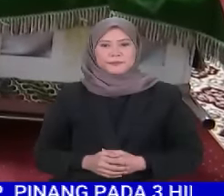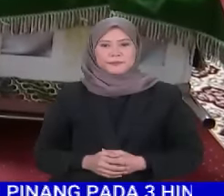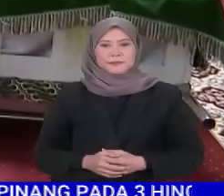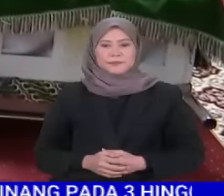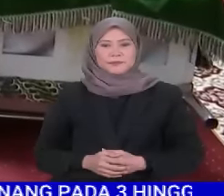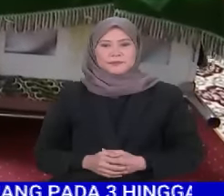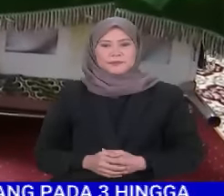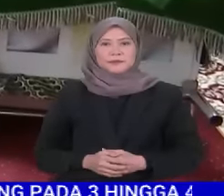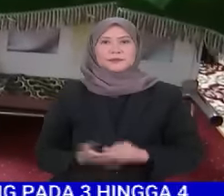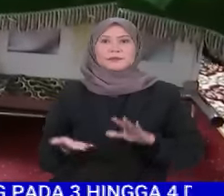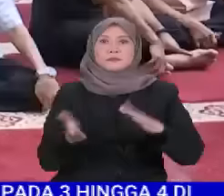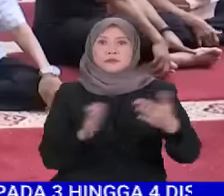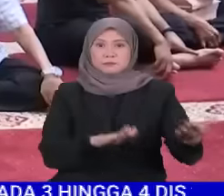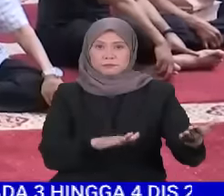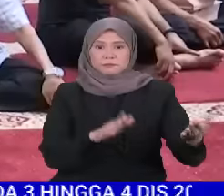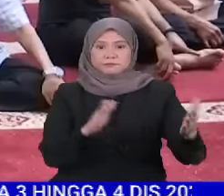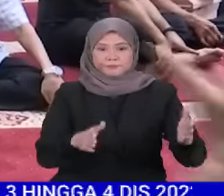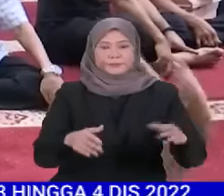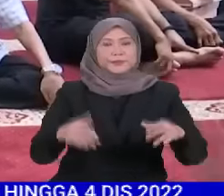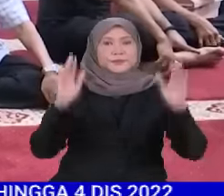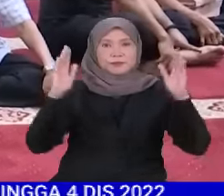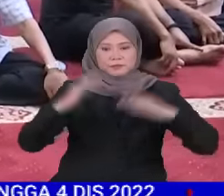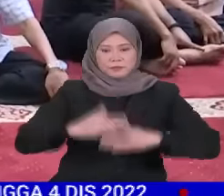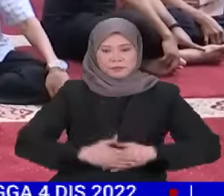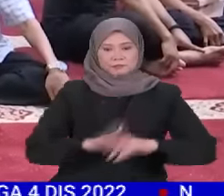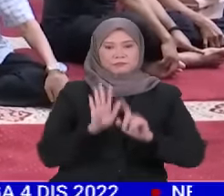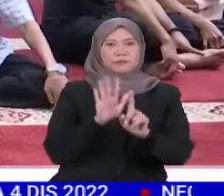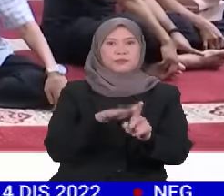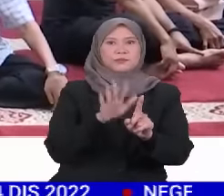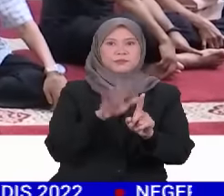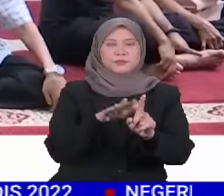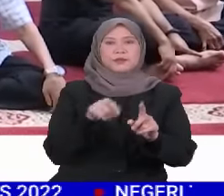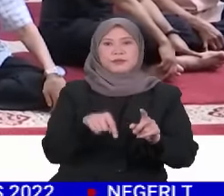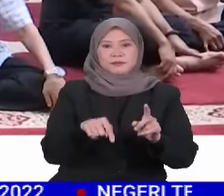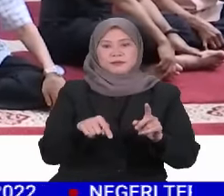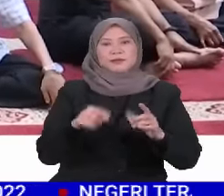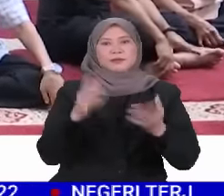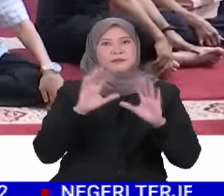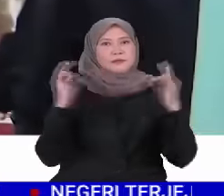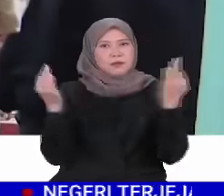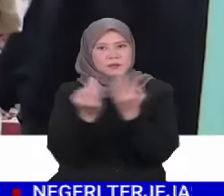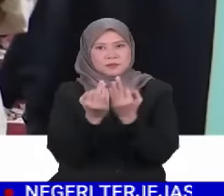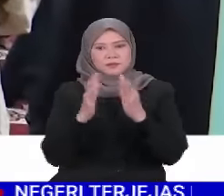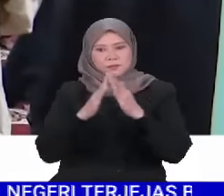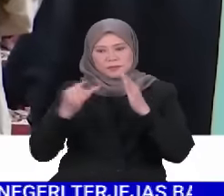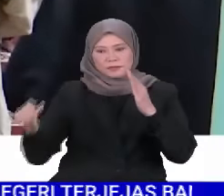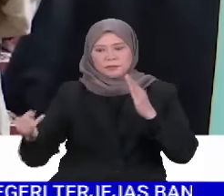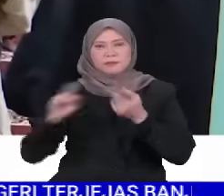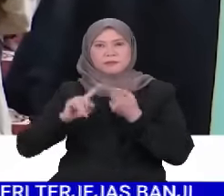sebelum itu jenazahnya disalatkan hampir 1000 jemaah termasuk ahli keluarga